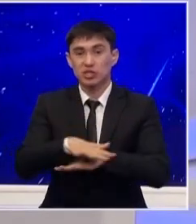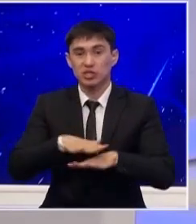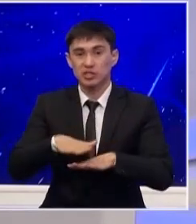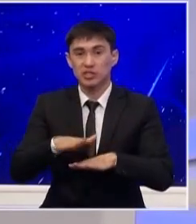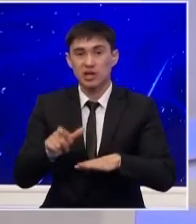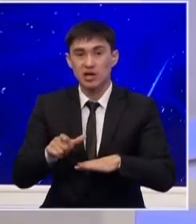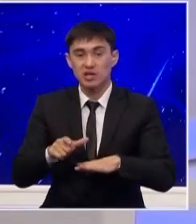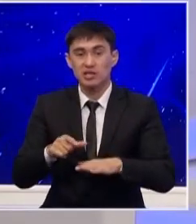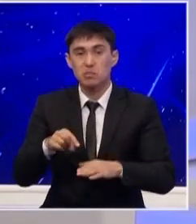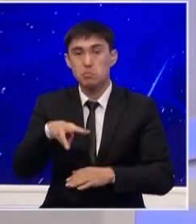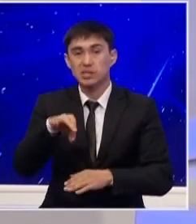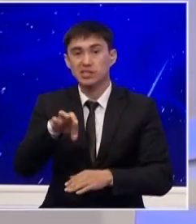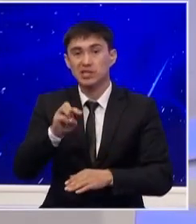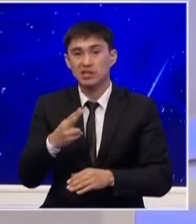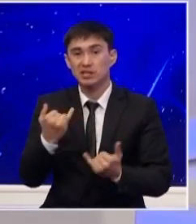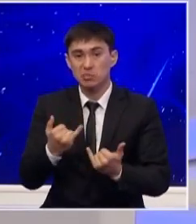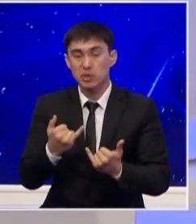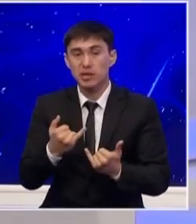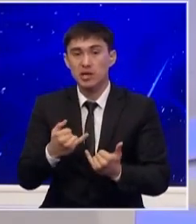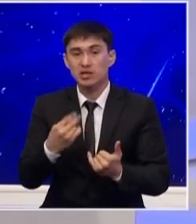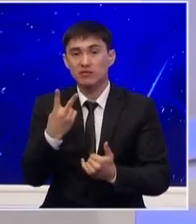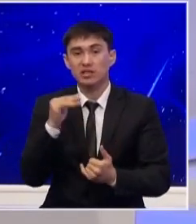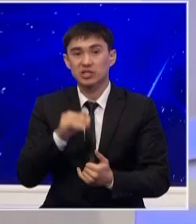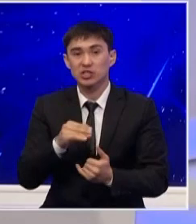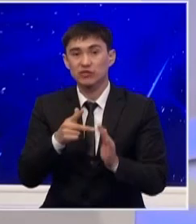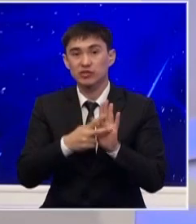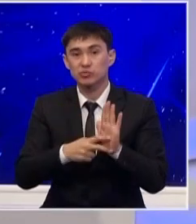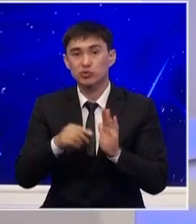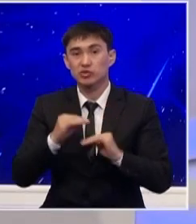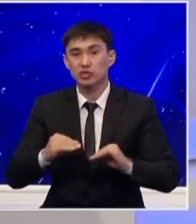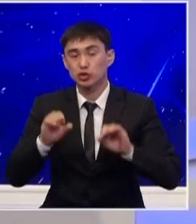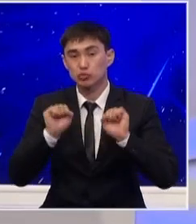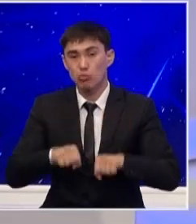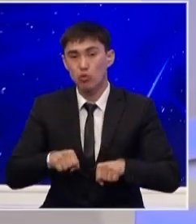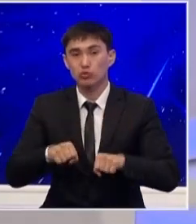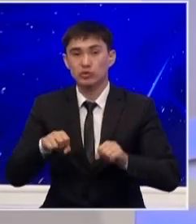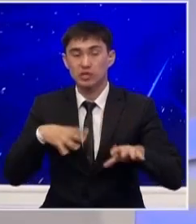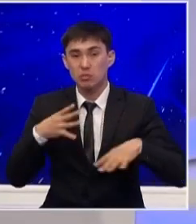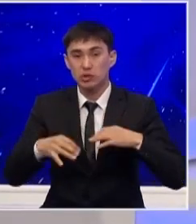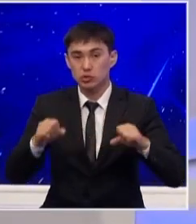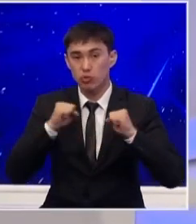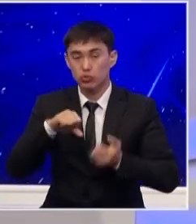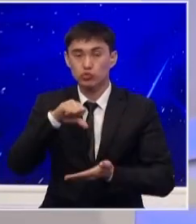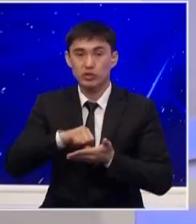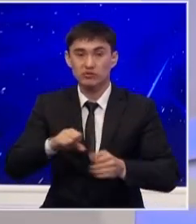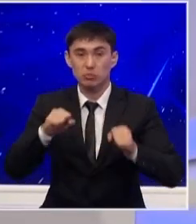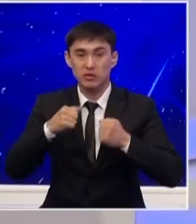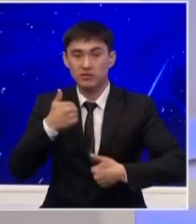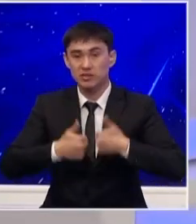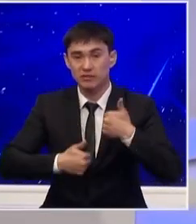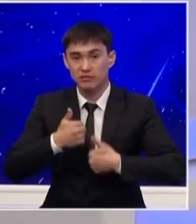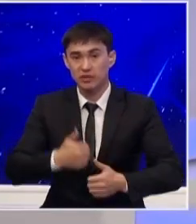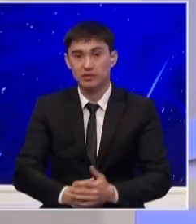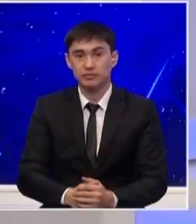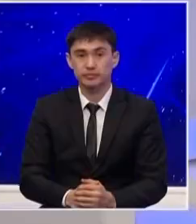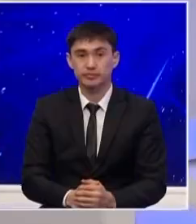и неравнодушные меценаты. Теперь порядка 2800 детей смогут заниматься спортом и участвовать в спортивных